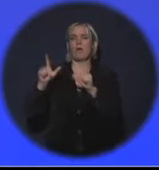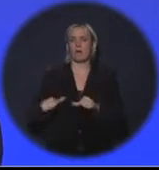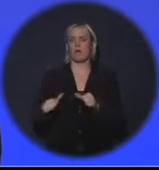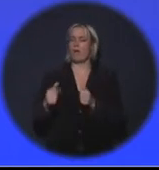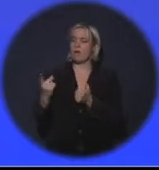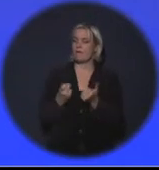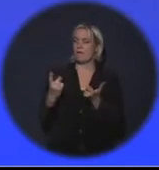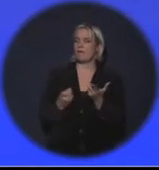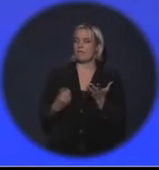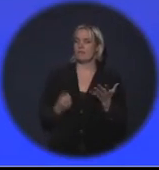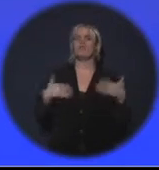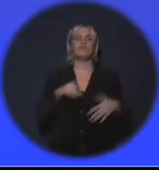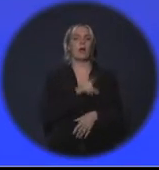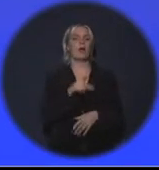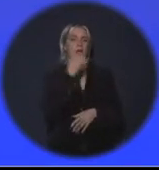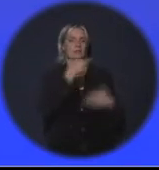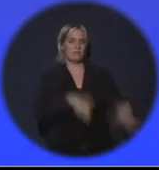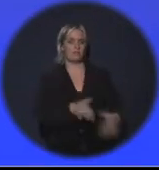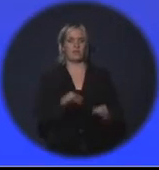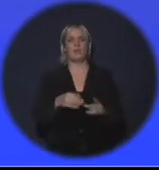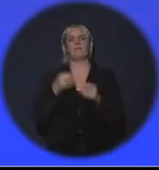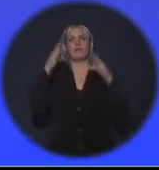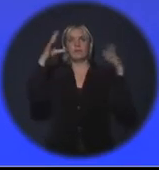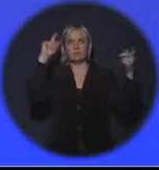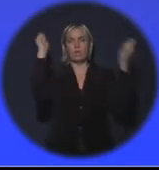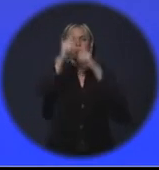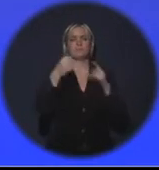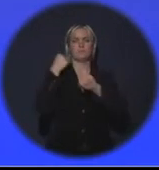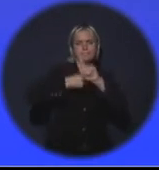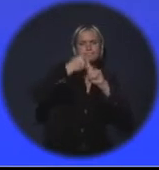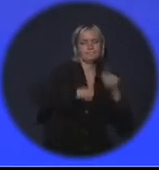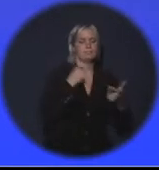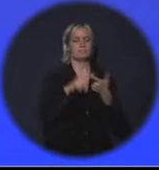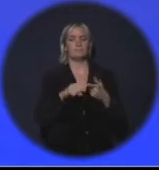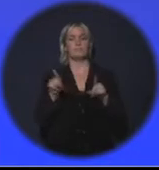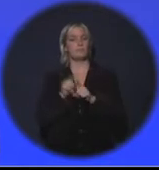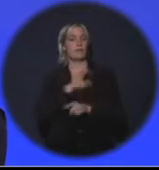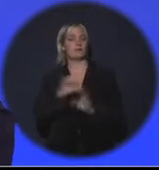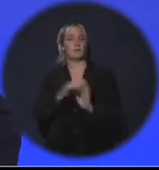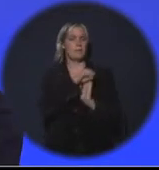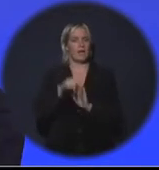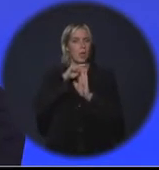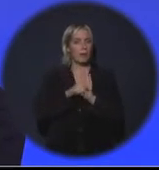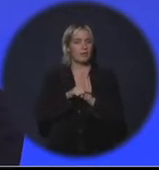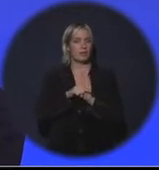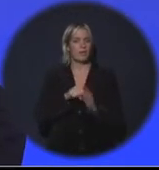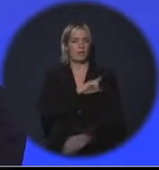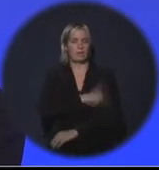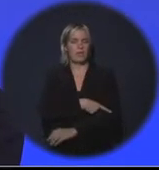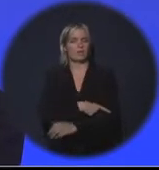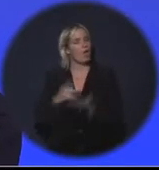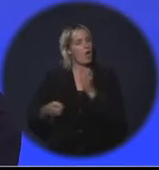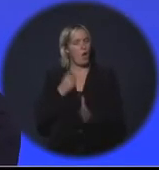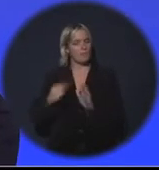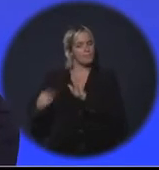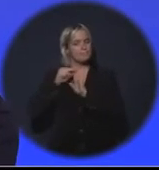les principaux, chère Laurence. La lutte contre le changement climatique, la nécessité de redéfinir les priorités énergétiques au moment où nous